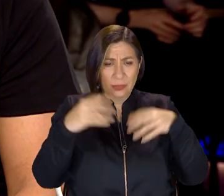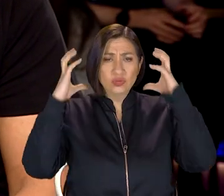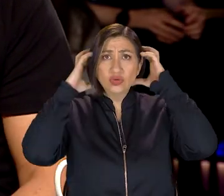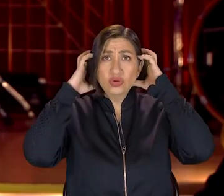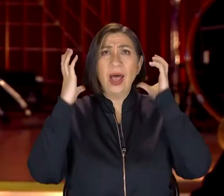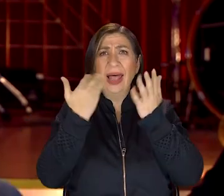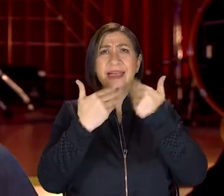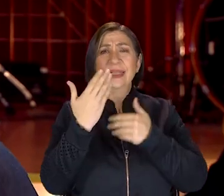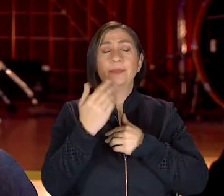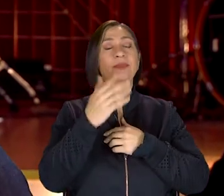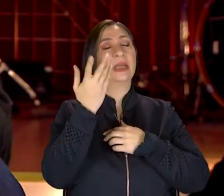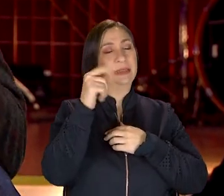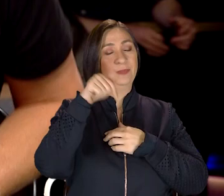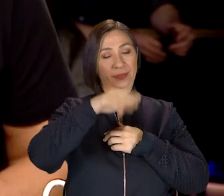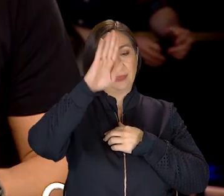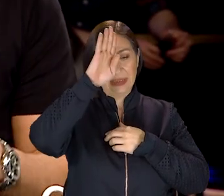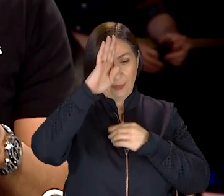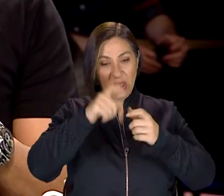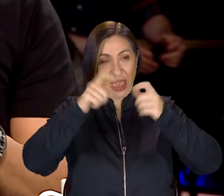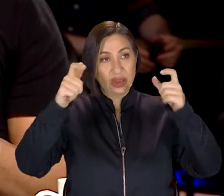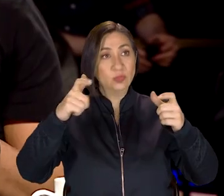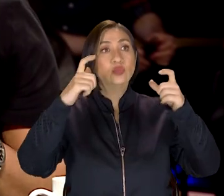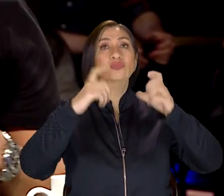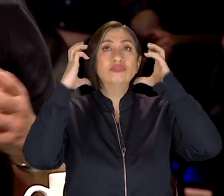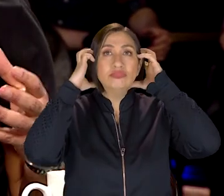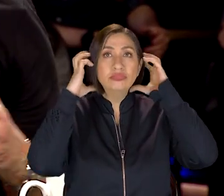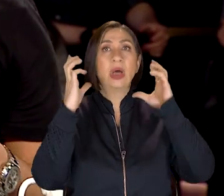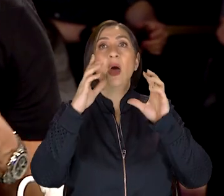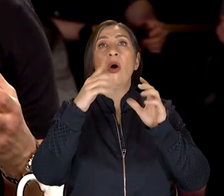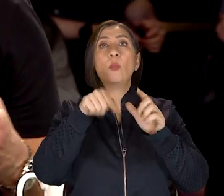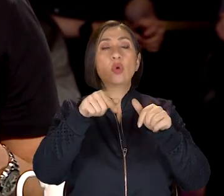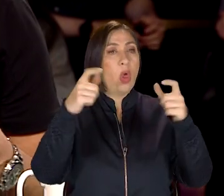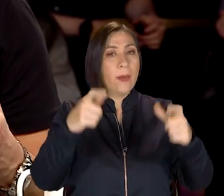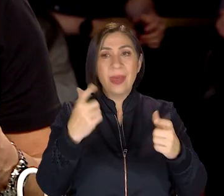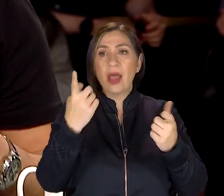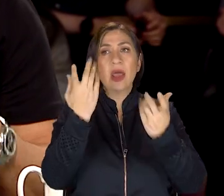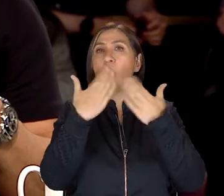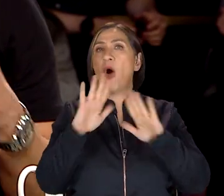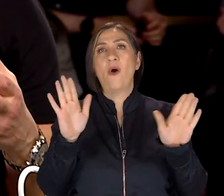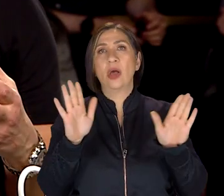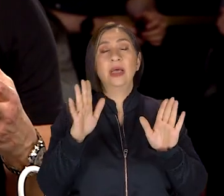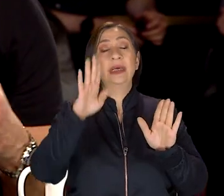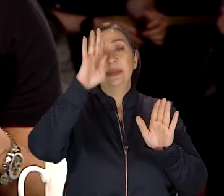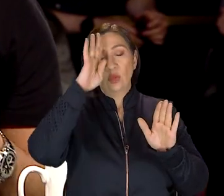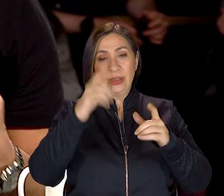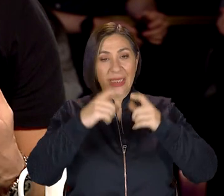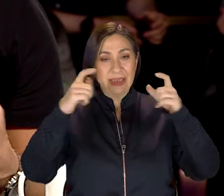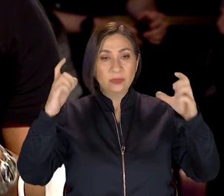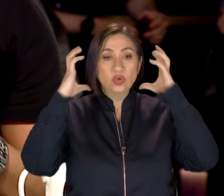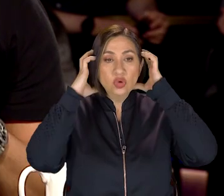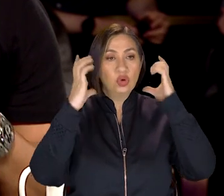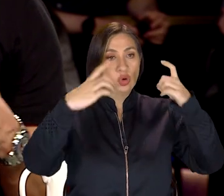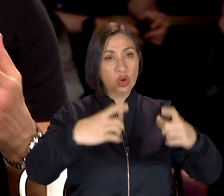yani. Anlatsana. Ya şöyle, şimdi İstanbul Gelişim Stüdyosu, tabii bugün öyle bir ortam, böyle bir yer kalmadı. İstanbul Gelişim Stüdyosu,